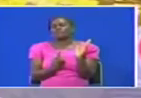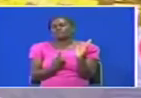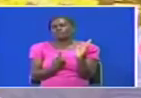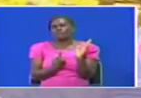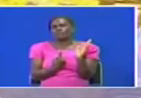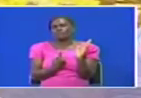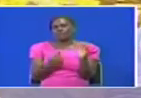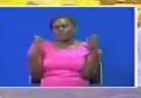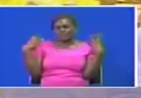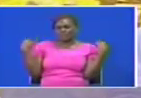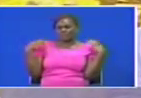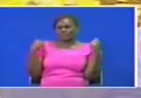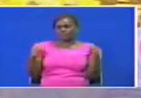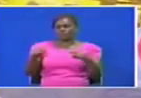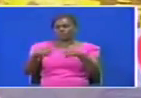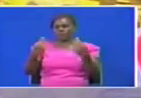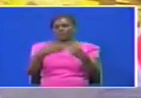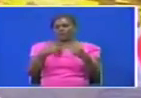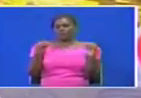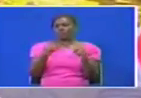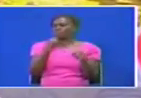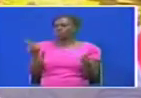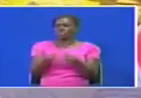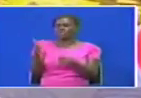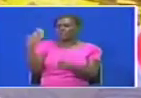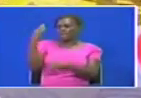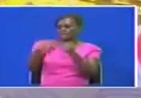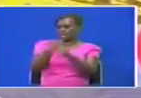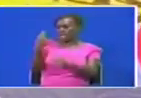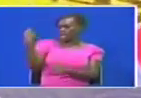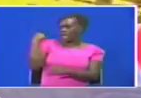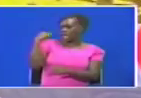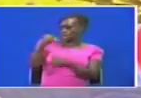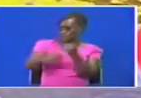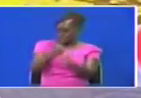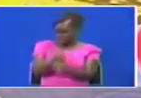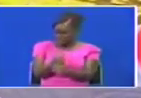Nimekaa mzuri, sina injury yoyote, sio kama last year. Last year